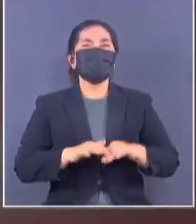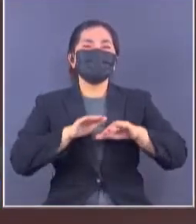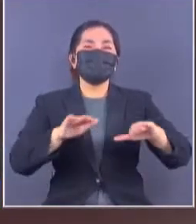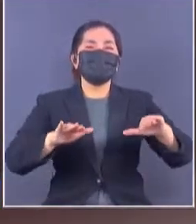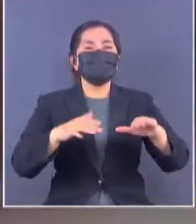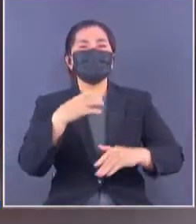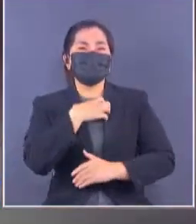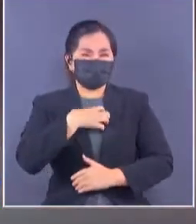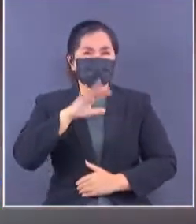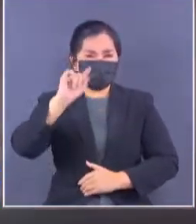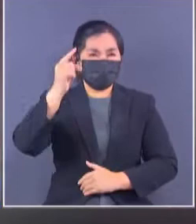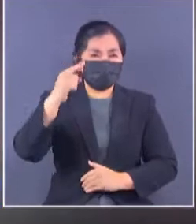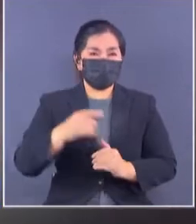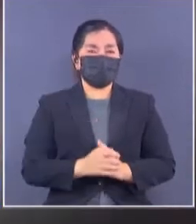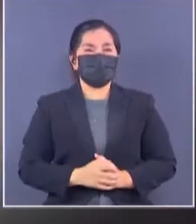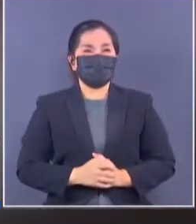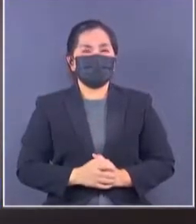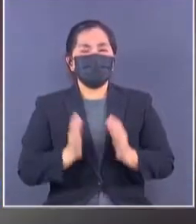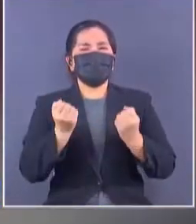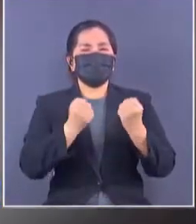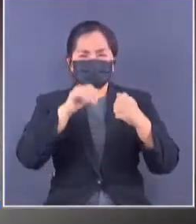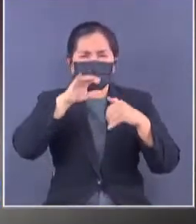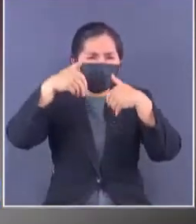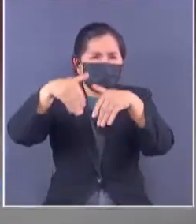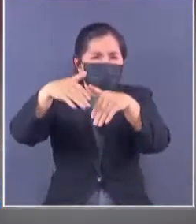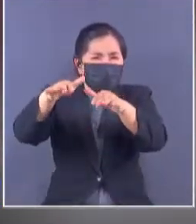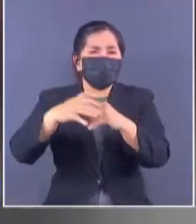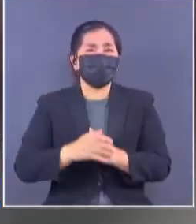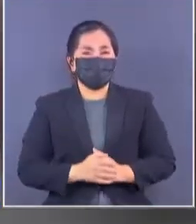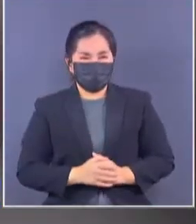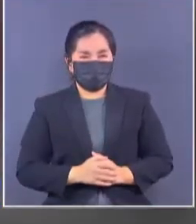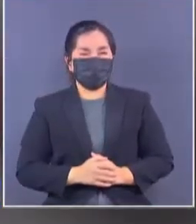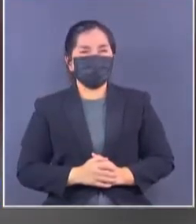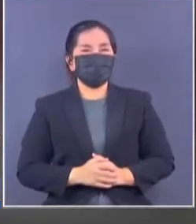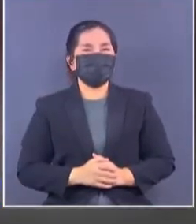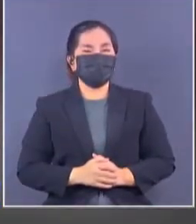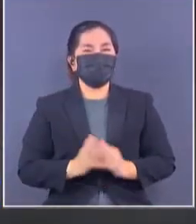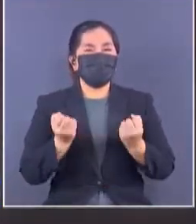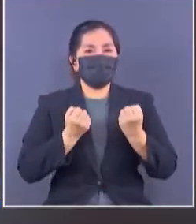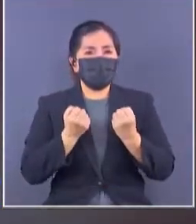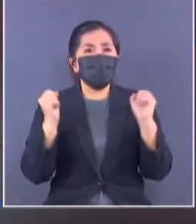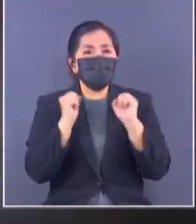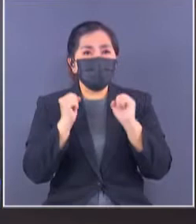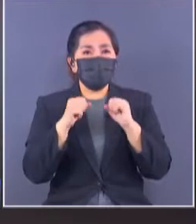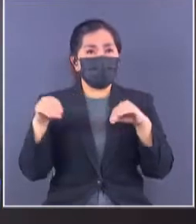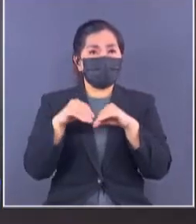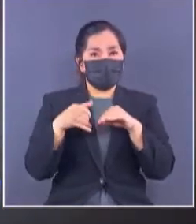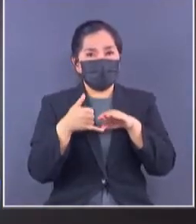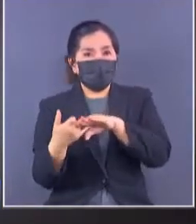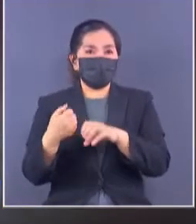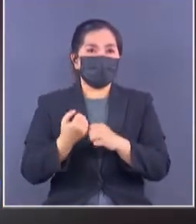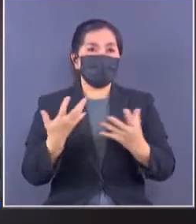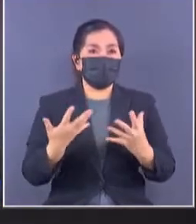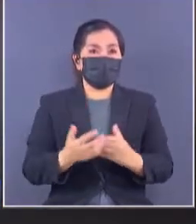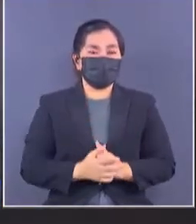เด็กก็บอกเด็กก็บอกเอาอีก เชียร์ใหญ่ คนขับก็บอกถอยออก คือคนขับก็กลัวว่าเด็กจะอยู่ใกล้ๆรถหรือเปล่าจ